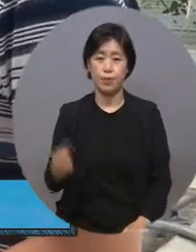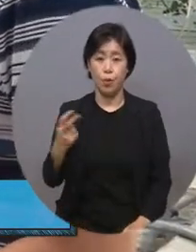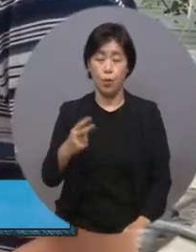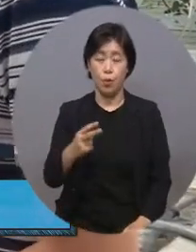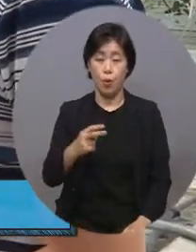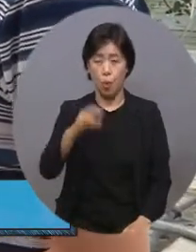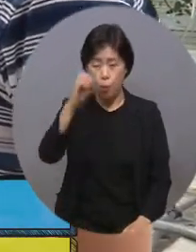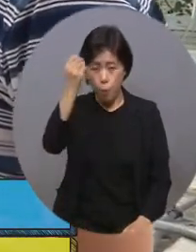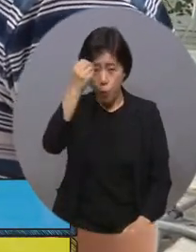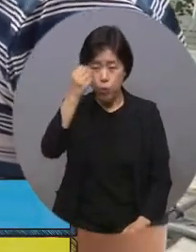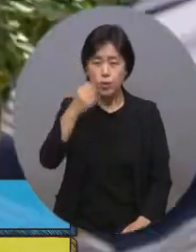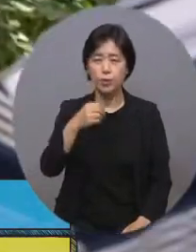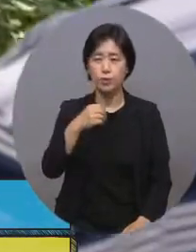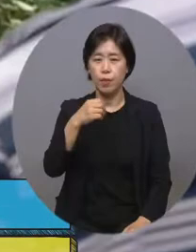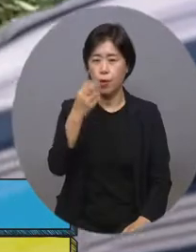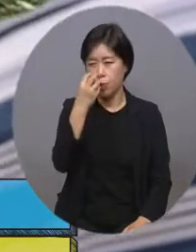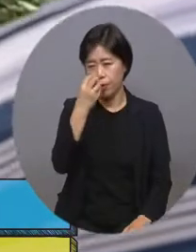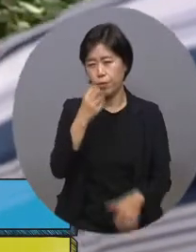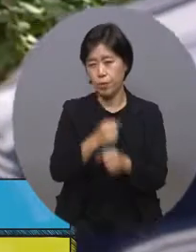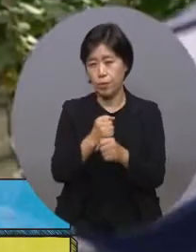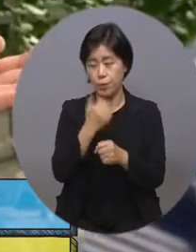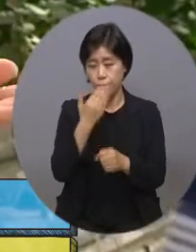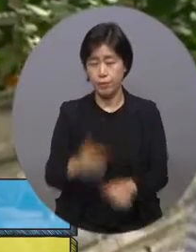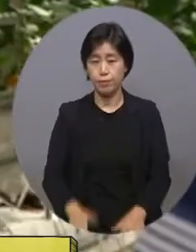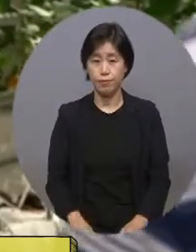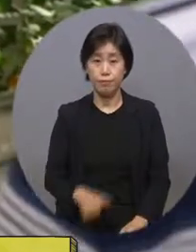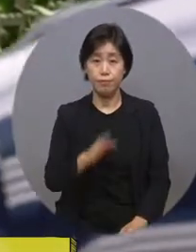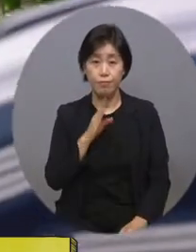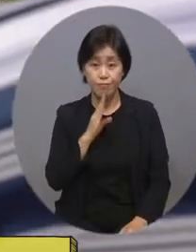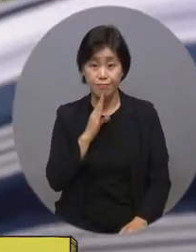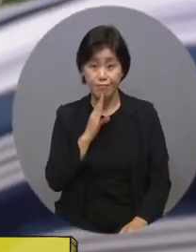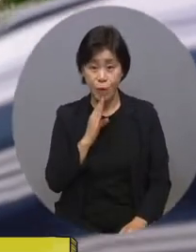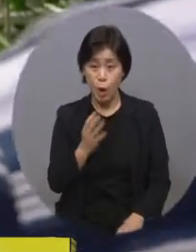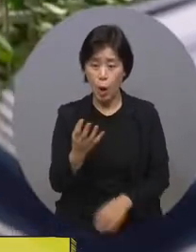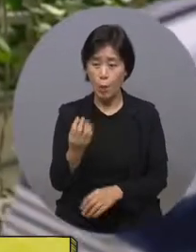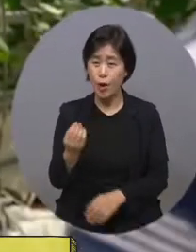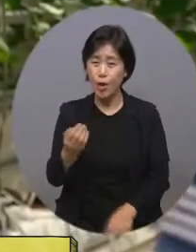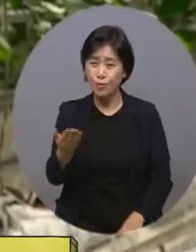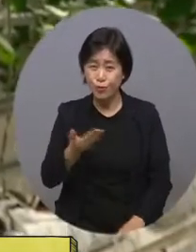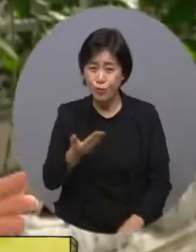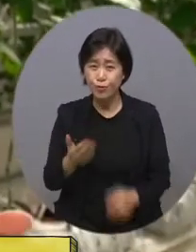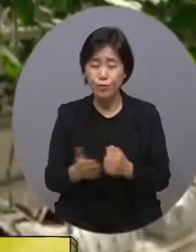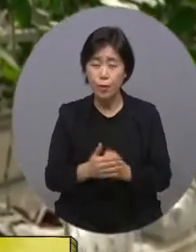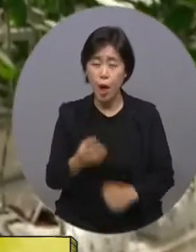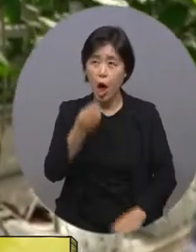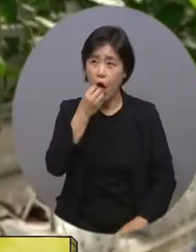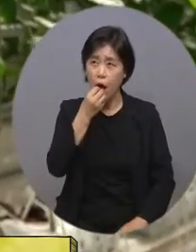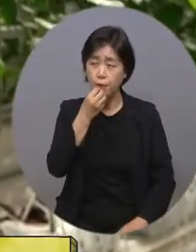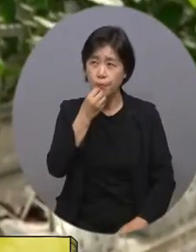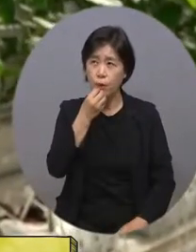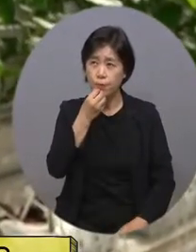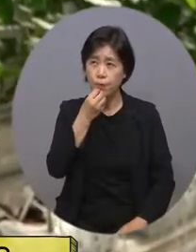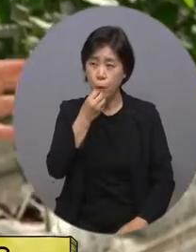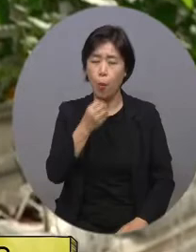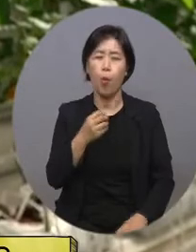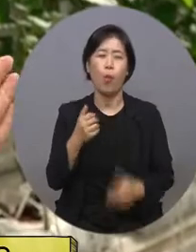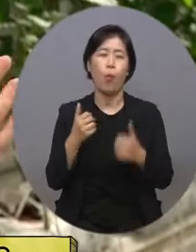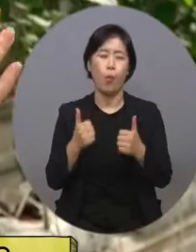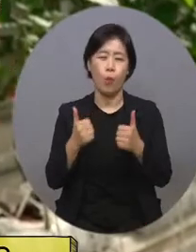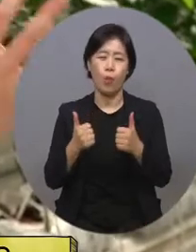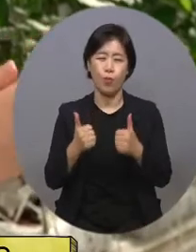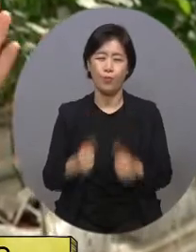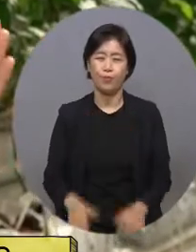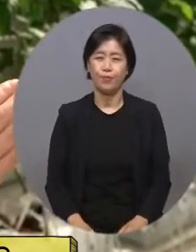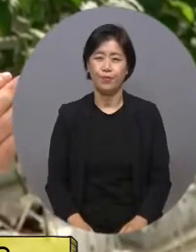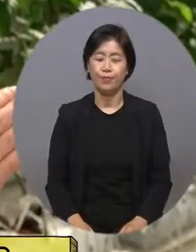고품질의 토마토를 생산할 수 있습니다. 그렇죠. 제가 아까 방울토마토를 이제 주셔가지고 네. 먹어볼 수 있었는데 정말 네. 너무 맛있더라고요. 예, 그러면 예. 이게